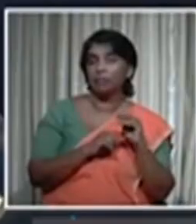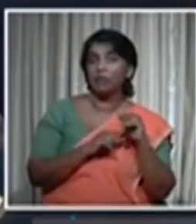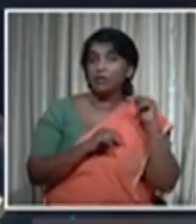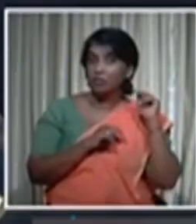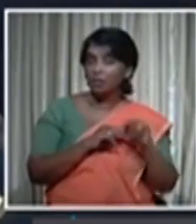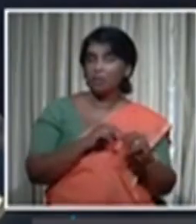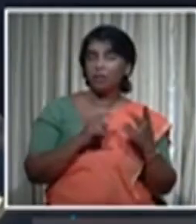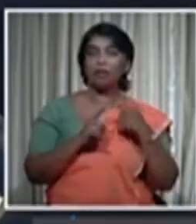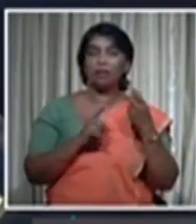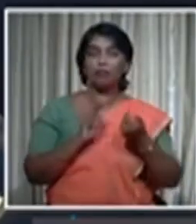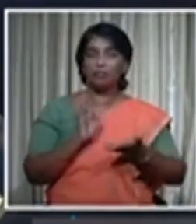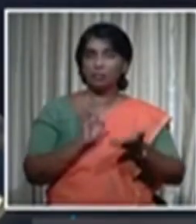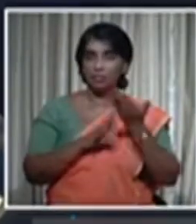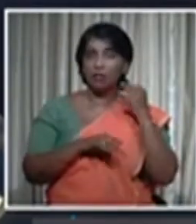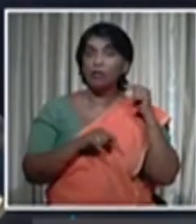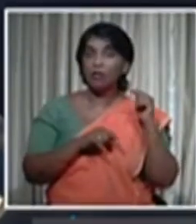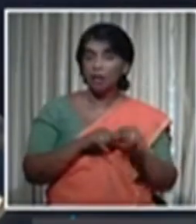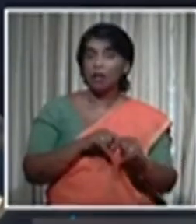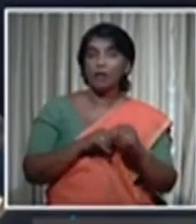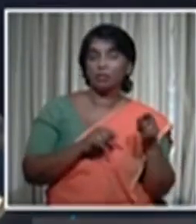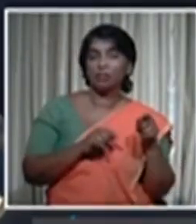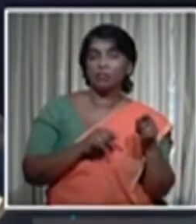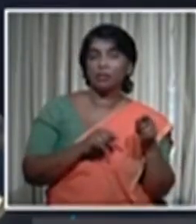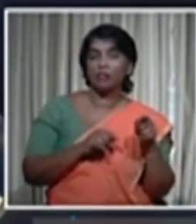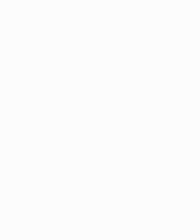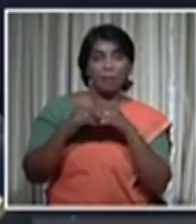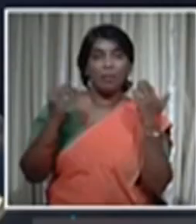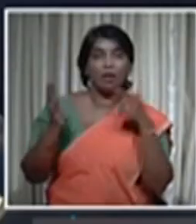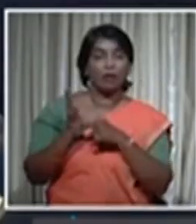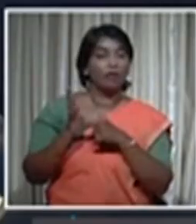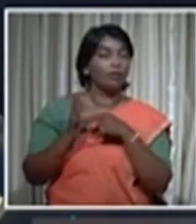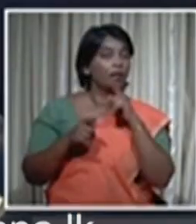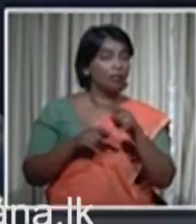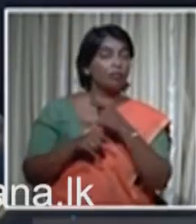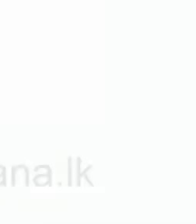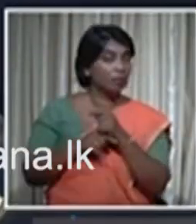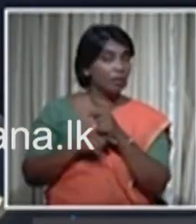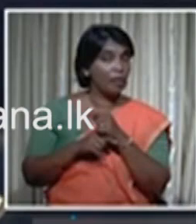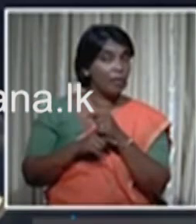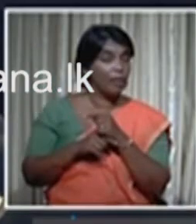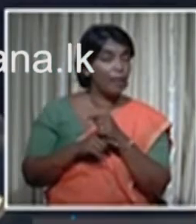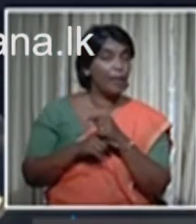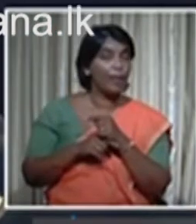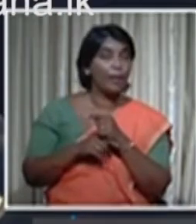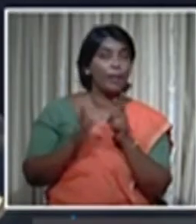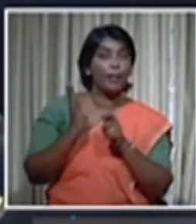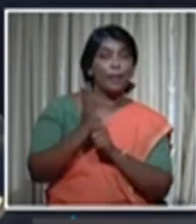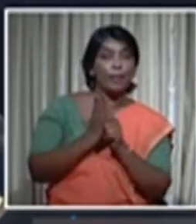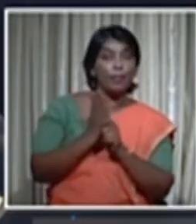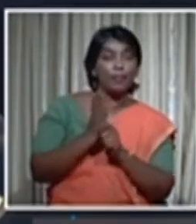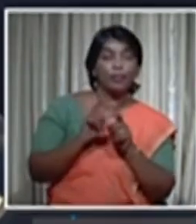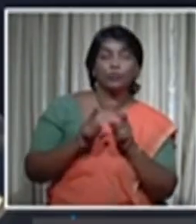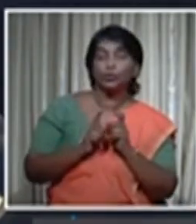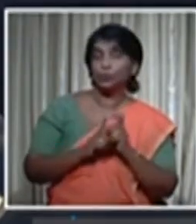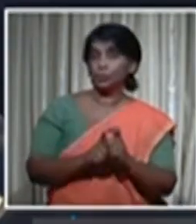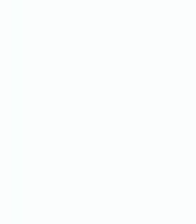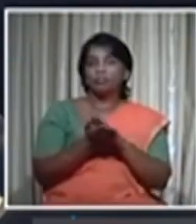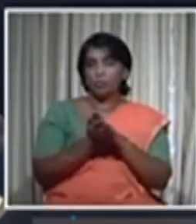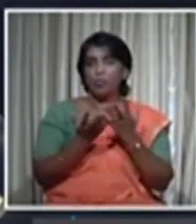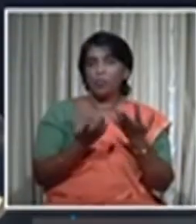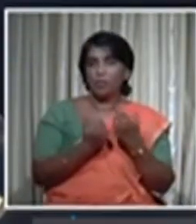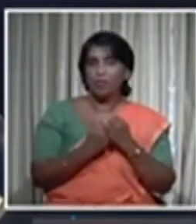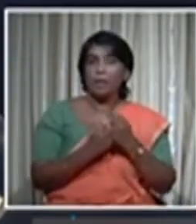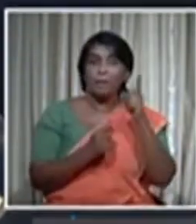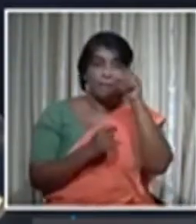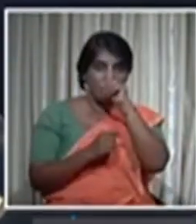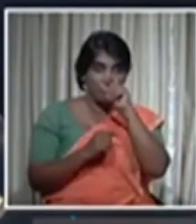දැන් ඒ කට්ටිය රේඩ් කරලා අද තියෙනවා ඉකොනොමි නෙක්ස්ට් එකේ ආටිකල් එකක් ඒගොල්ලෝ කියනවලු මේක පාතාලයට යනවා කියලා දැන් මනි එක්ස්චේන්ජ් එක